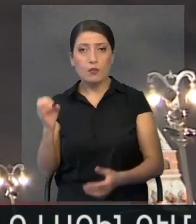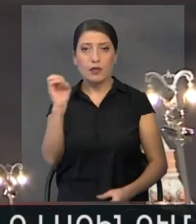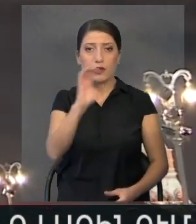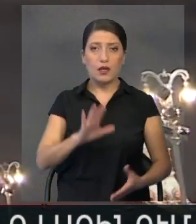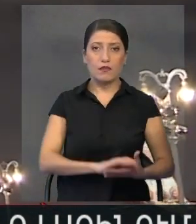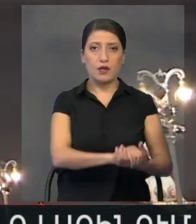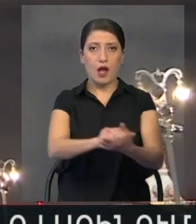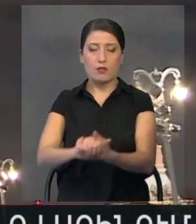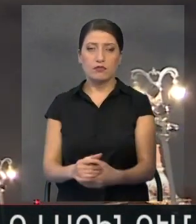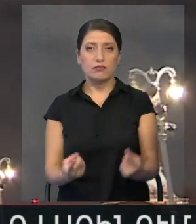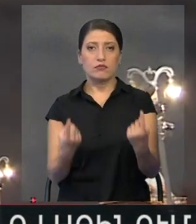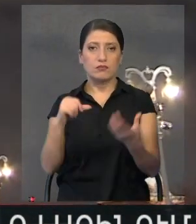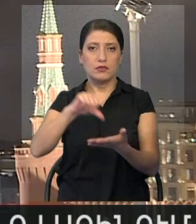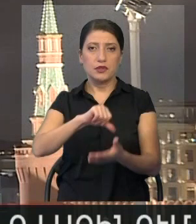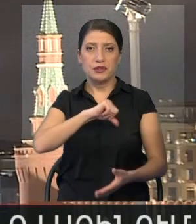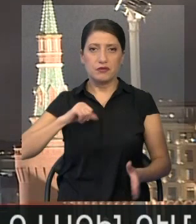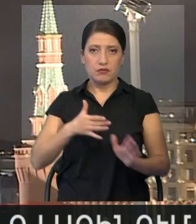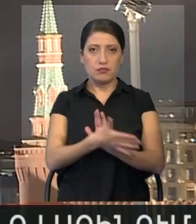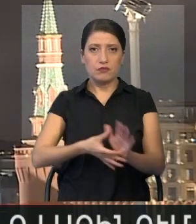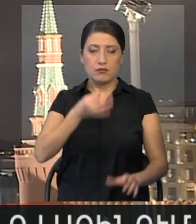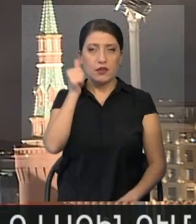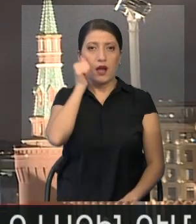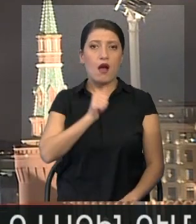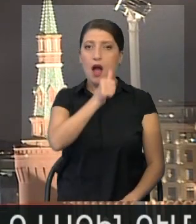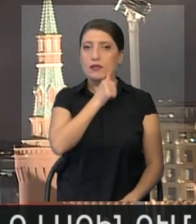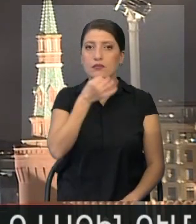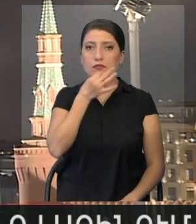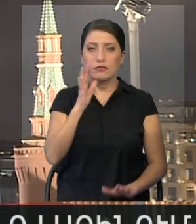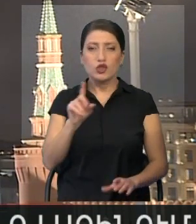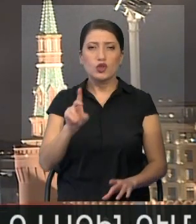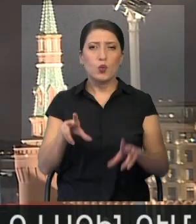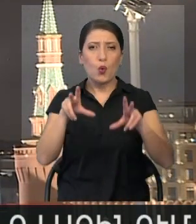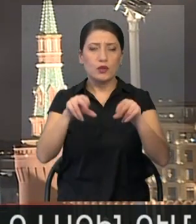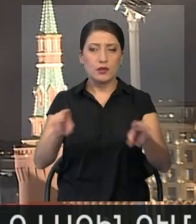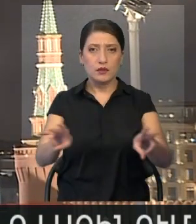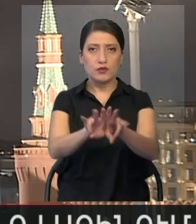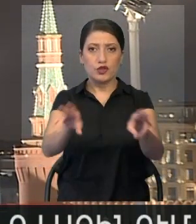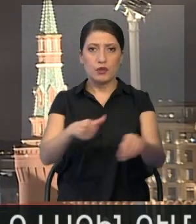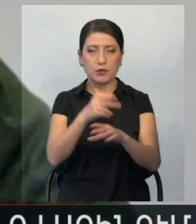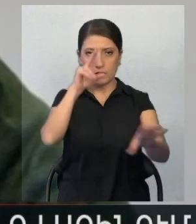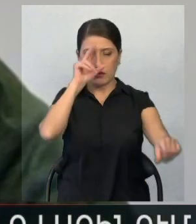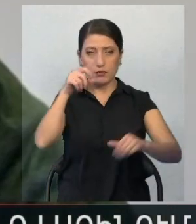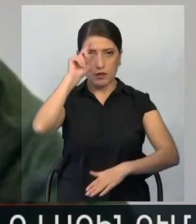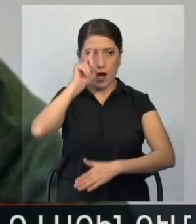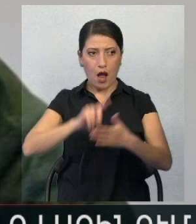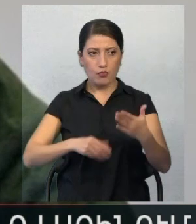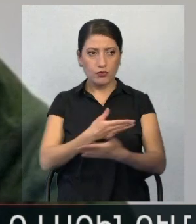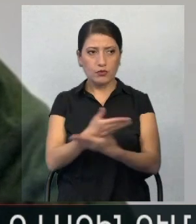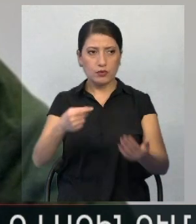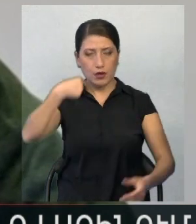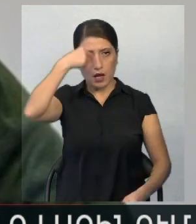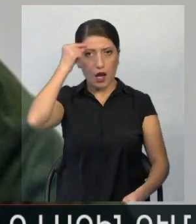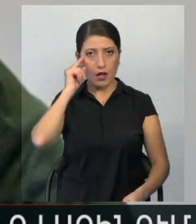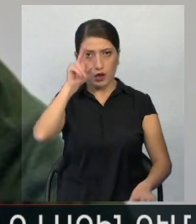Եվրամիության որևէ բարձրաստիճան ներկայացուցիչ կգաղտնազերծի, թե ինչ է խոստացել Փաշինյանի իշխանությունը։ Համոզված եղեք,